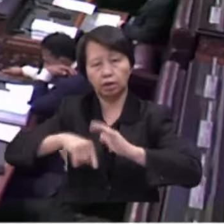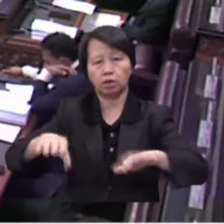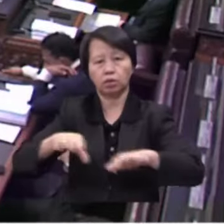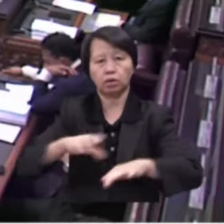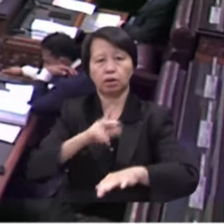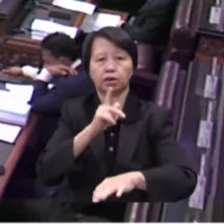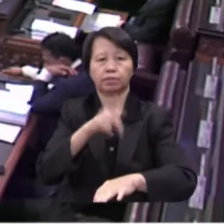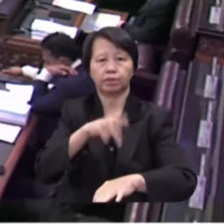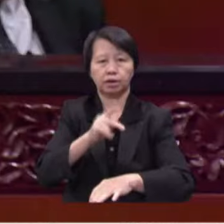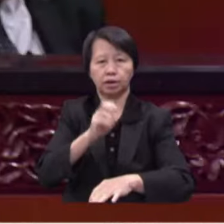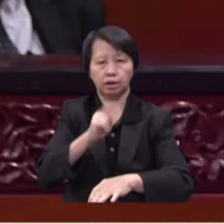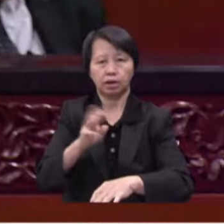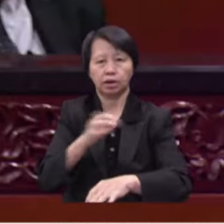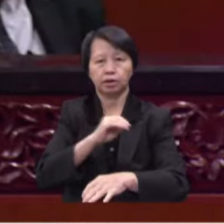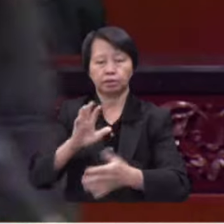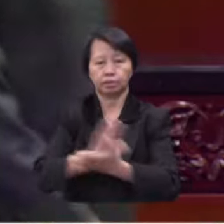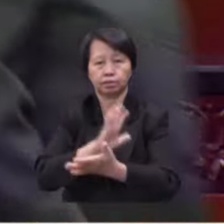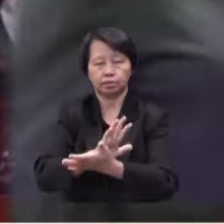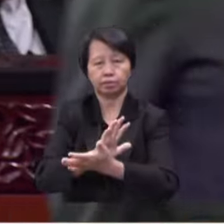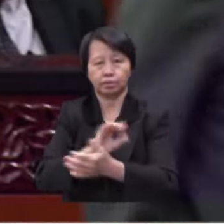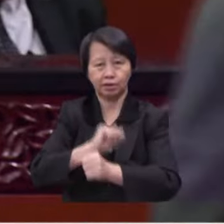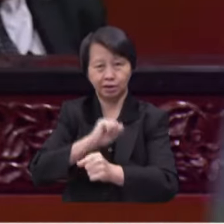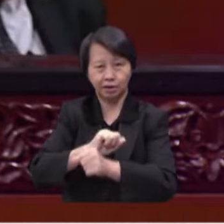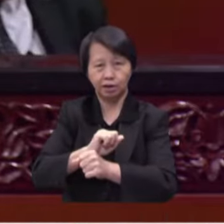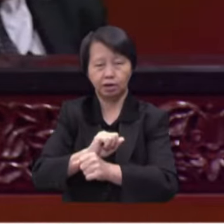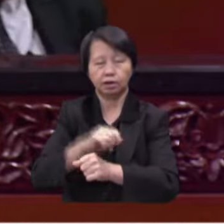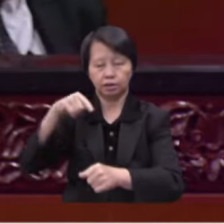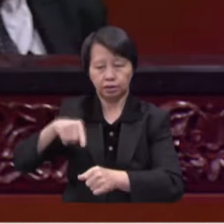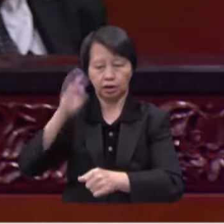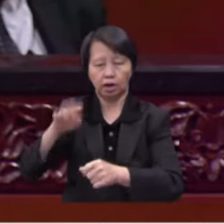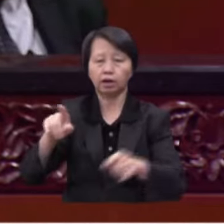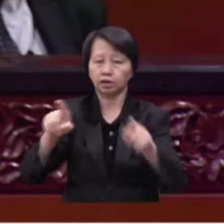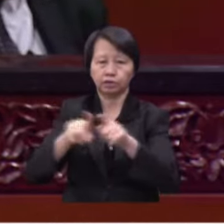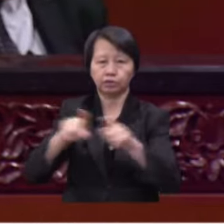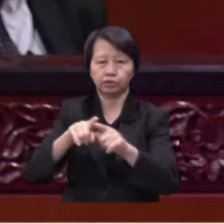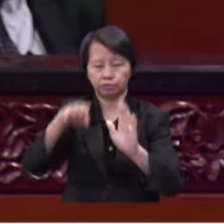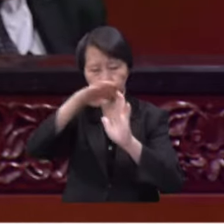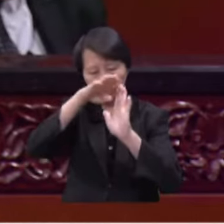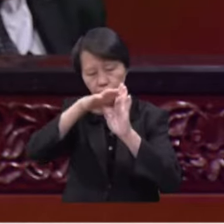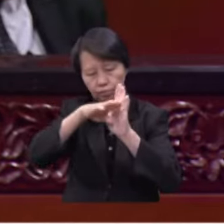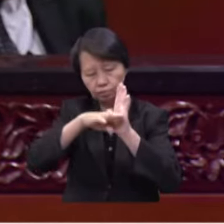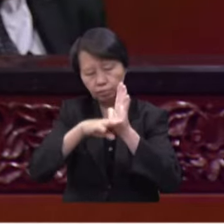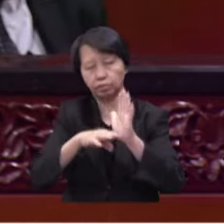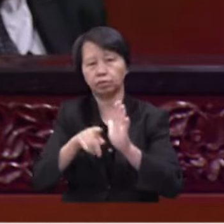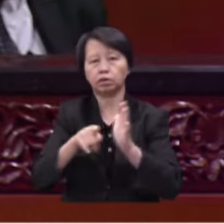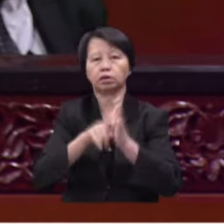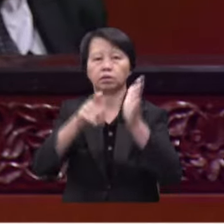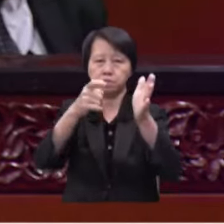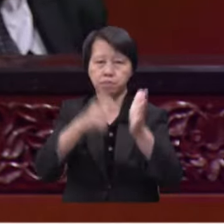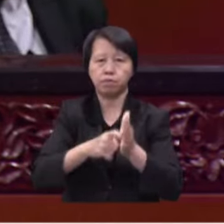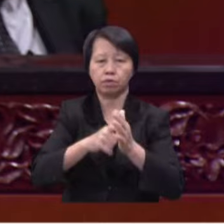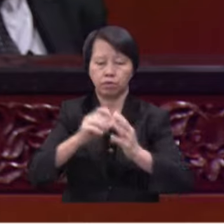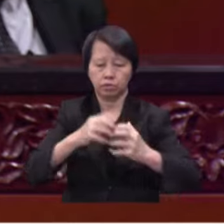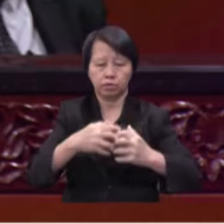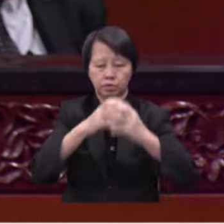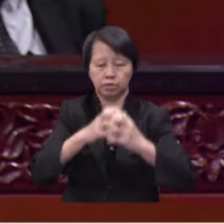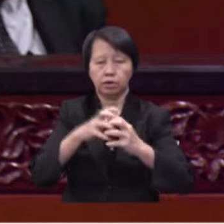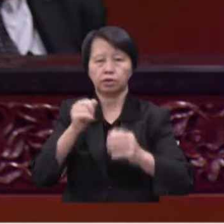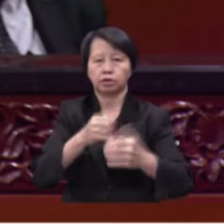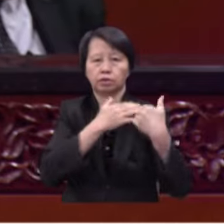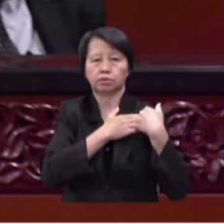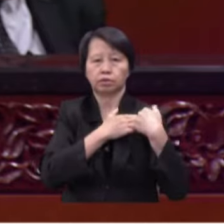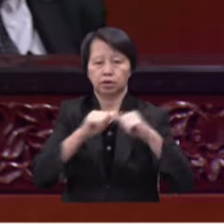dan kajian security makanan negara ini akan turut memberirikan mengenai keperluan penumpukan serta